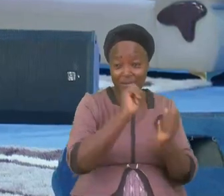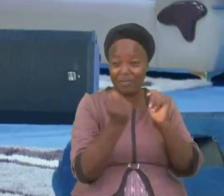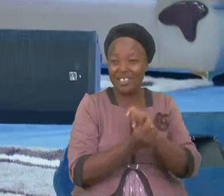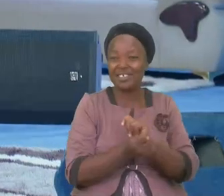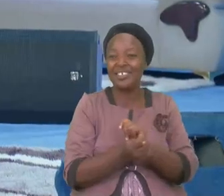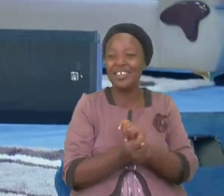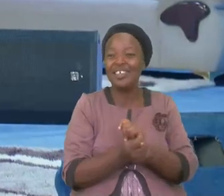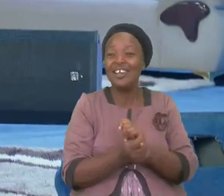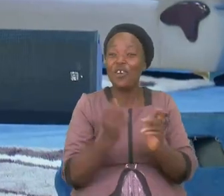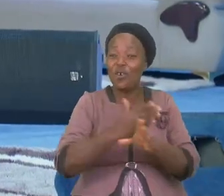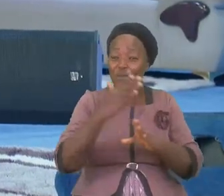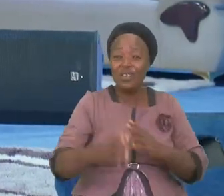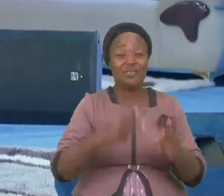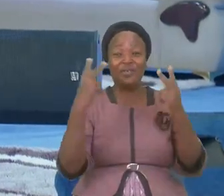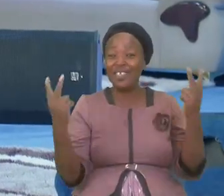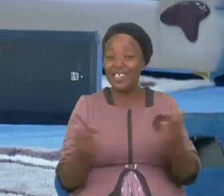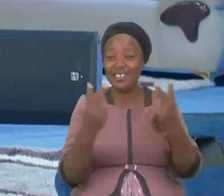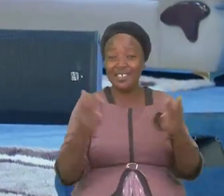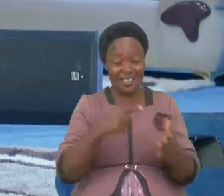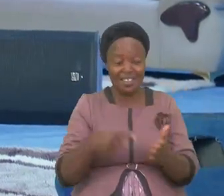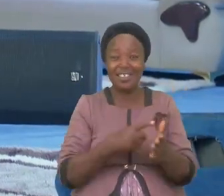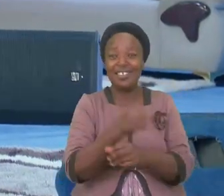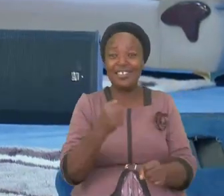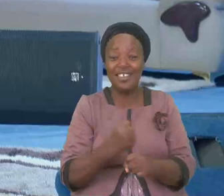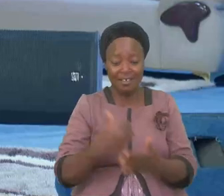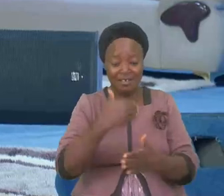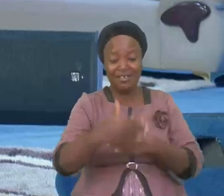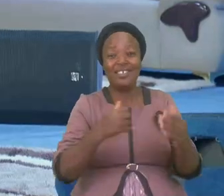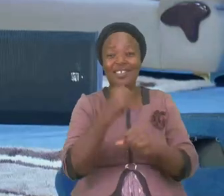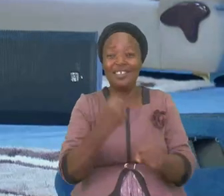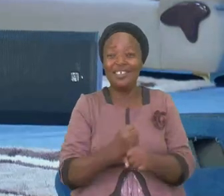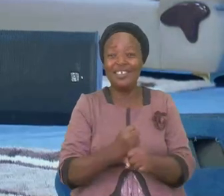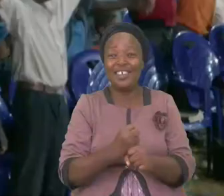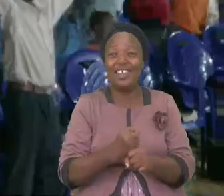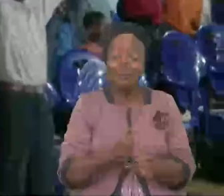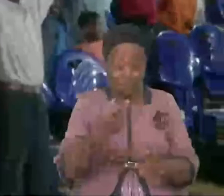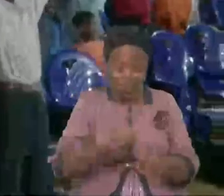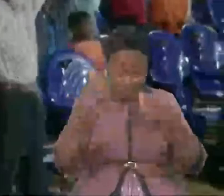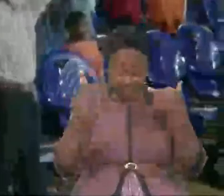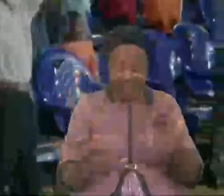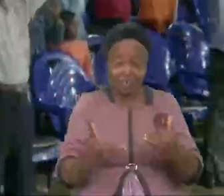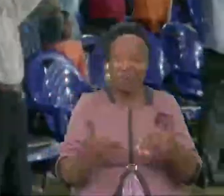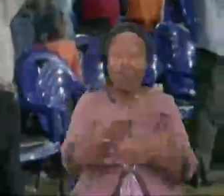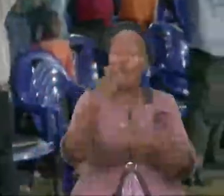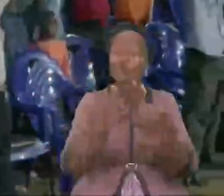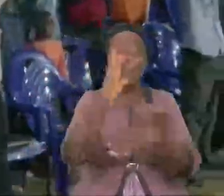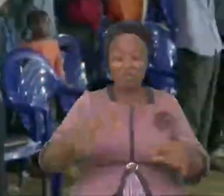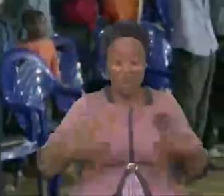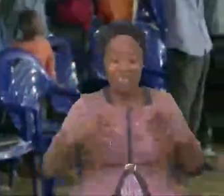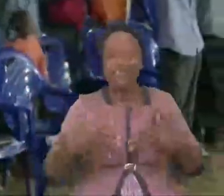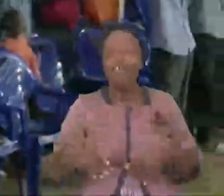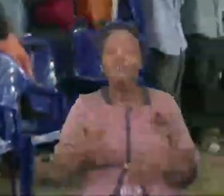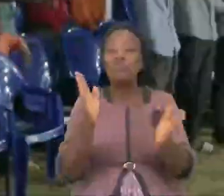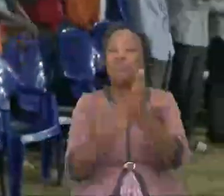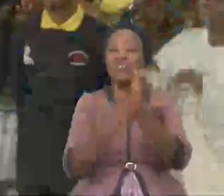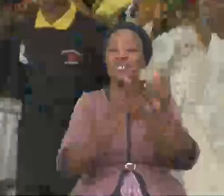Si tu es là pour la transformation, le triomphe total, cette année, l'année prochaine, et désormais, pour le restant de